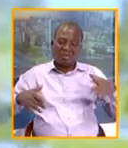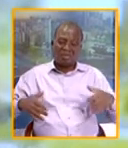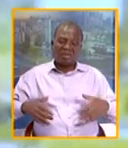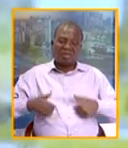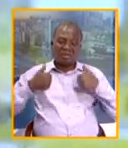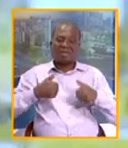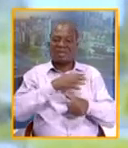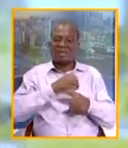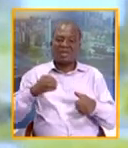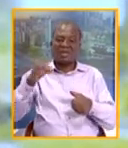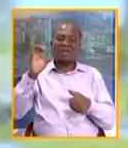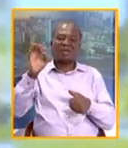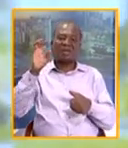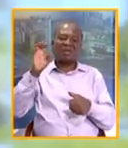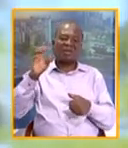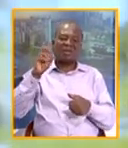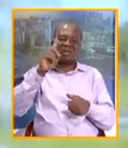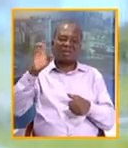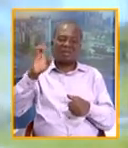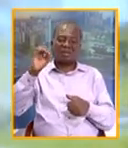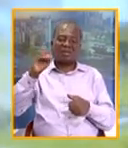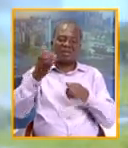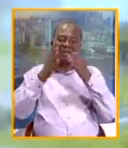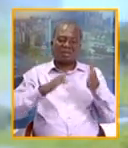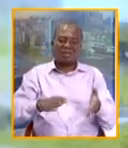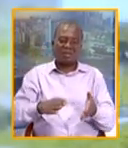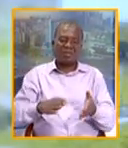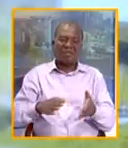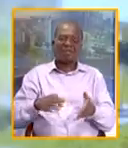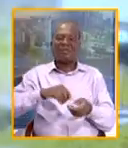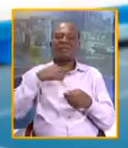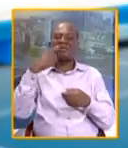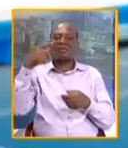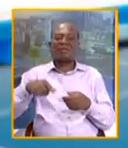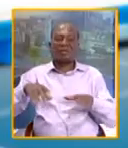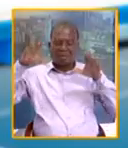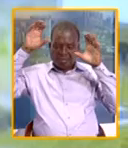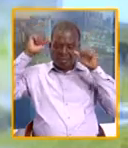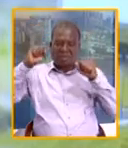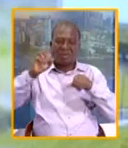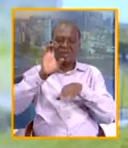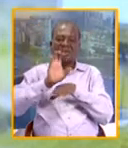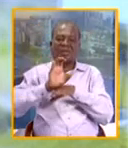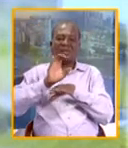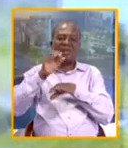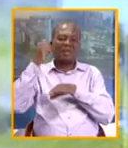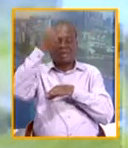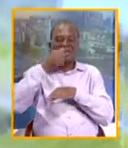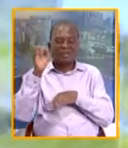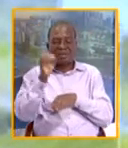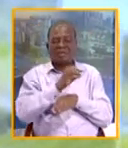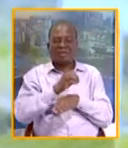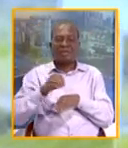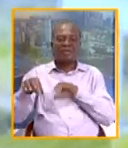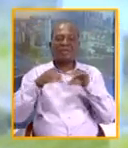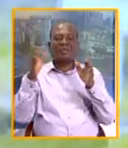les autorités sanitaires appellent au respect des mesures de lutte en dire autant que les chefs d'état de la cedeao tiennent aujourd'hui d'un sommet extraordinaire